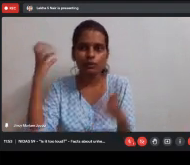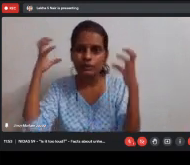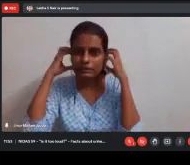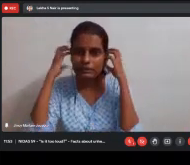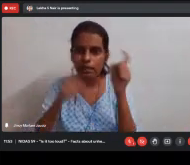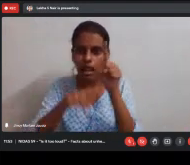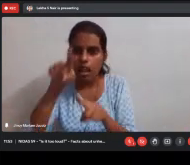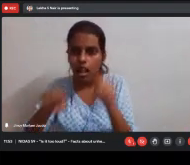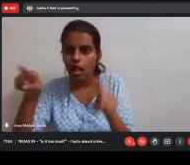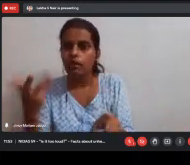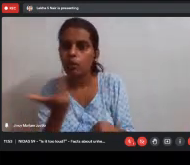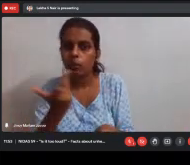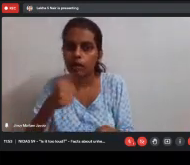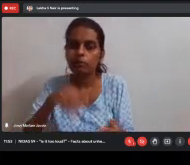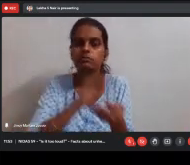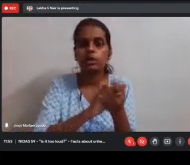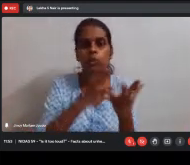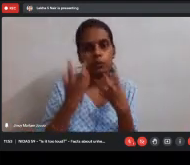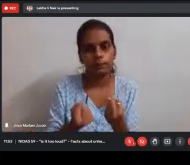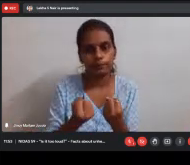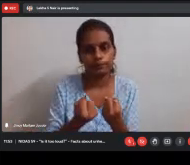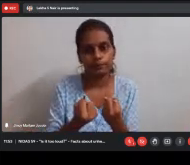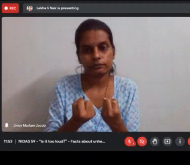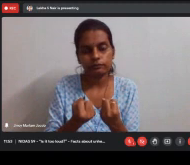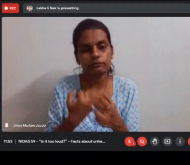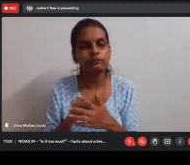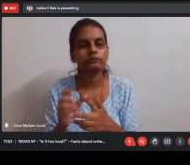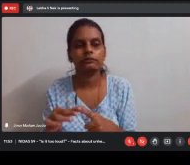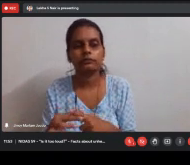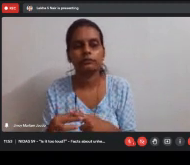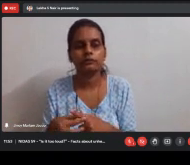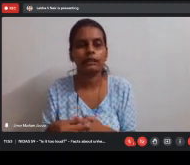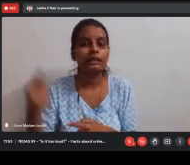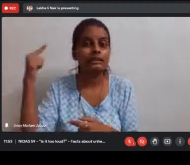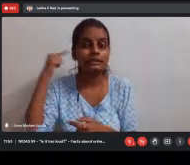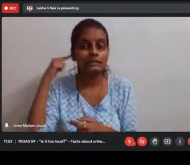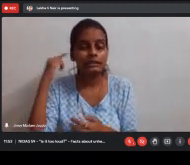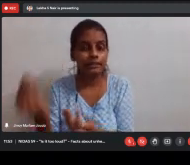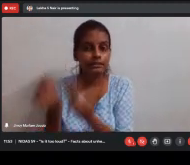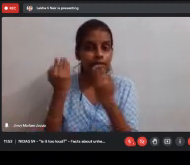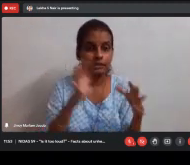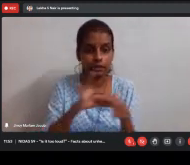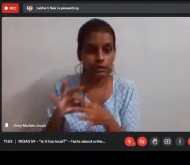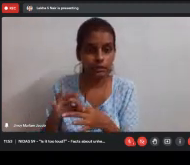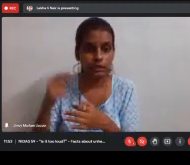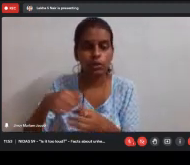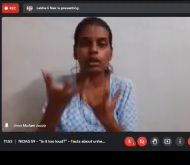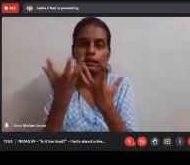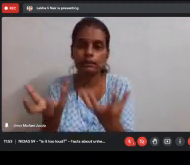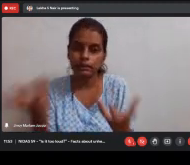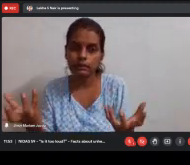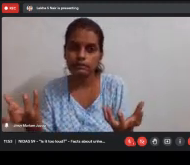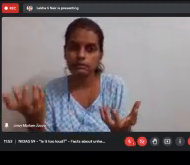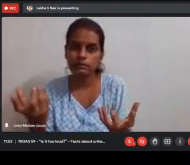ലൈൻ ഓഡിയോഗ്രാം എടുത്ത് വയ്ക്കുക. എന്ന് വെച്ച് കഴിഞ്ഞാൽ ജോലി കയറുന്നതിന് മുമ്പ് നമുക്ക് എങ്ങനെയായിരുന്നു നമ്മളുടെ കേൾവി എന്നുള്ളതിന്റെ ആ